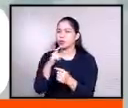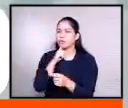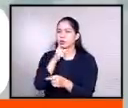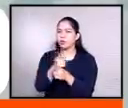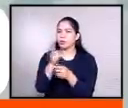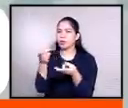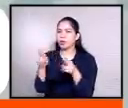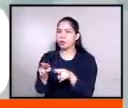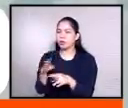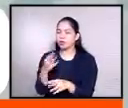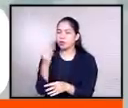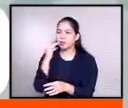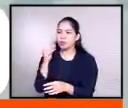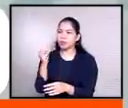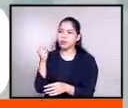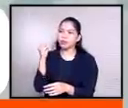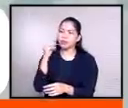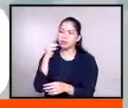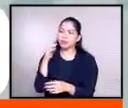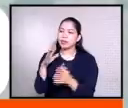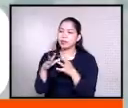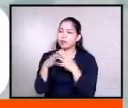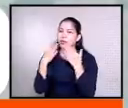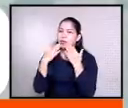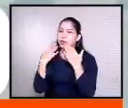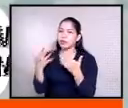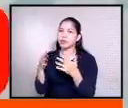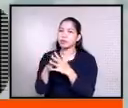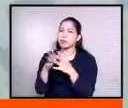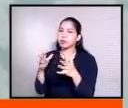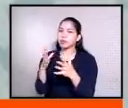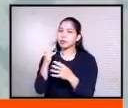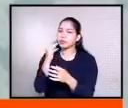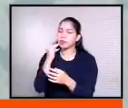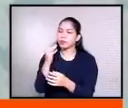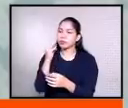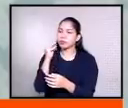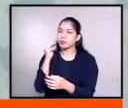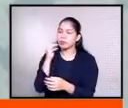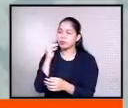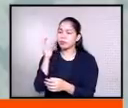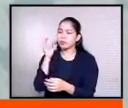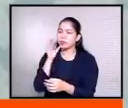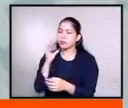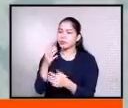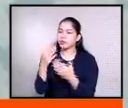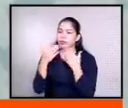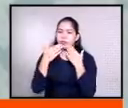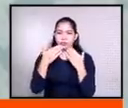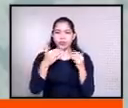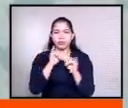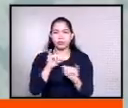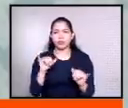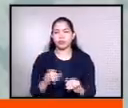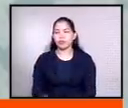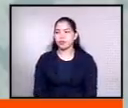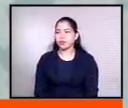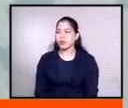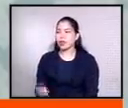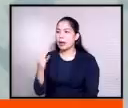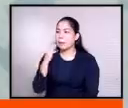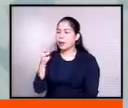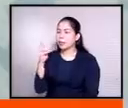po. Miss Mariza, dahil diyan kami po ay labis-labis. Nagpapasalamat po sa inyo, Ma'am Mariza, ha? Thank you po, sir Rafi. Opo, thank you po. Ma'am